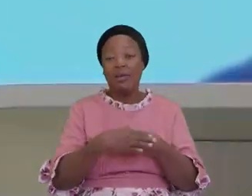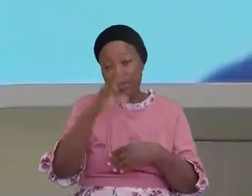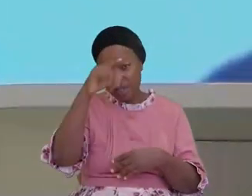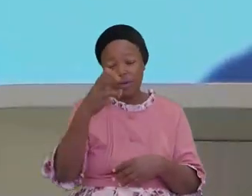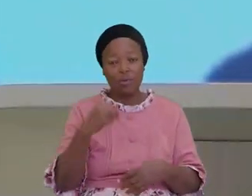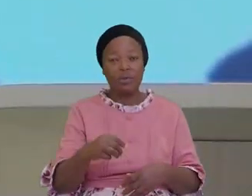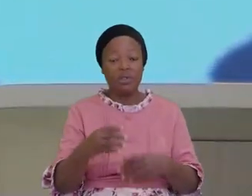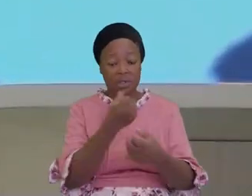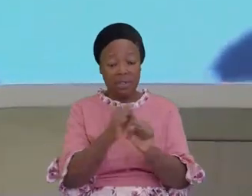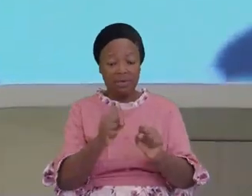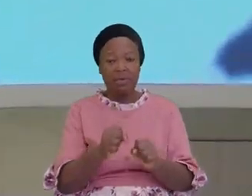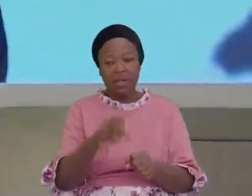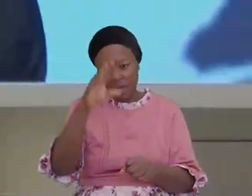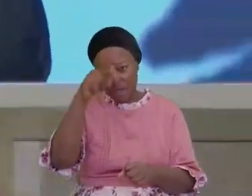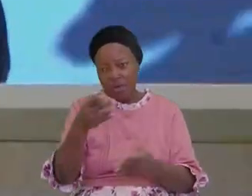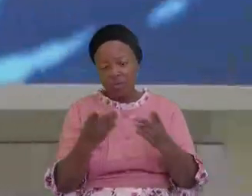je voulais prêcher aux gens.